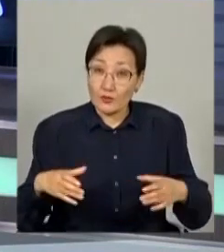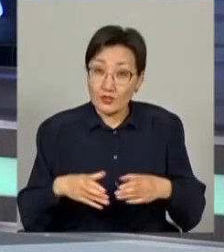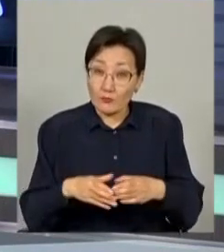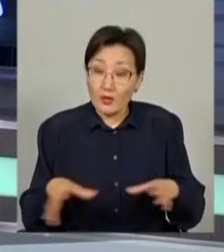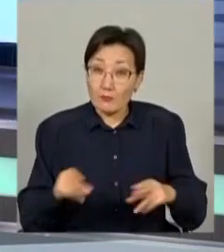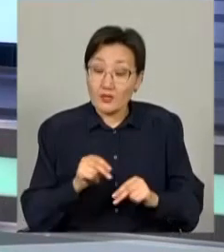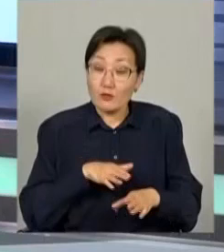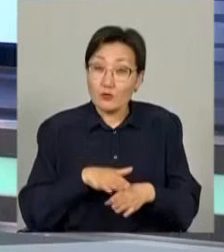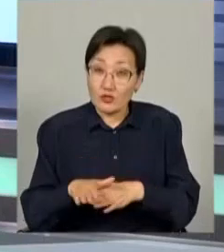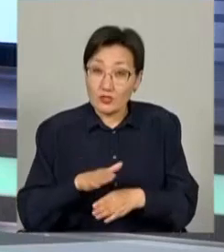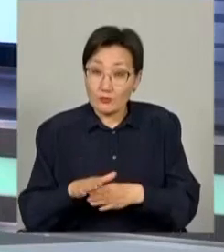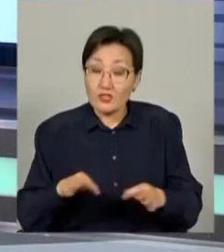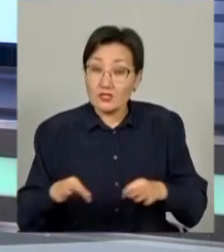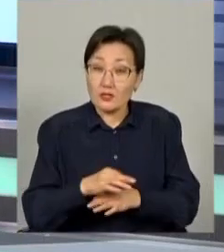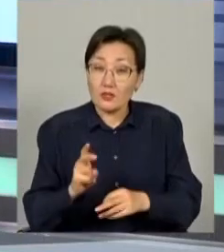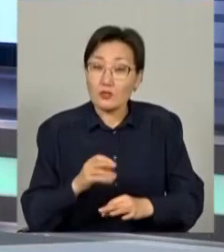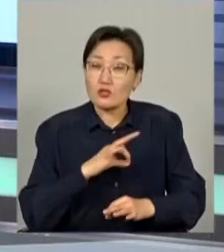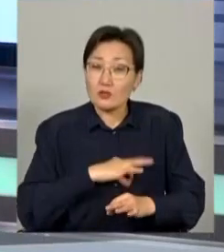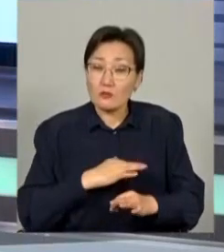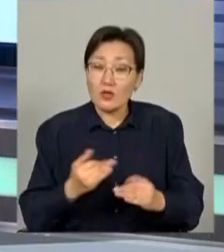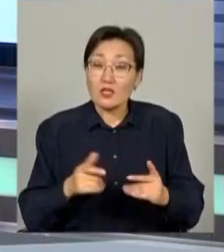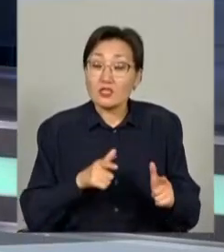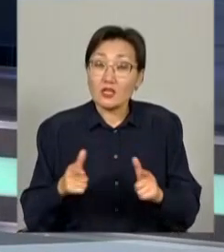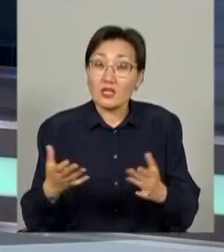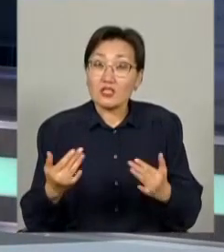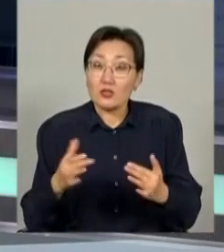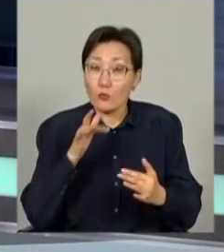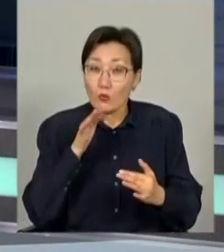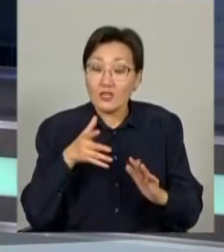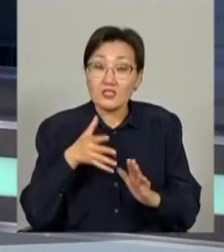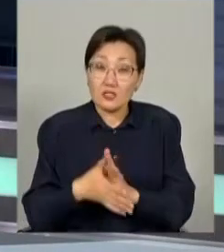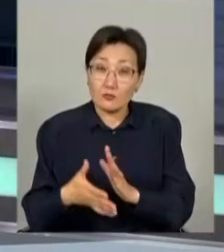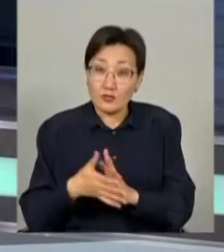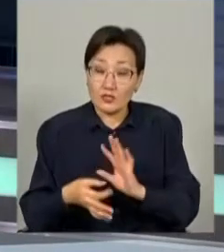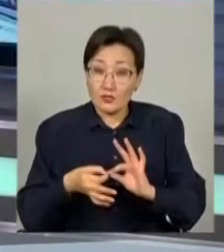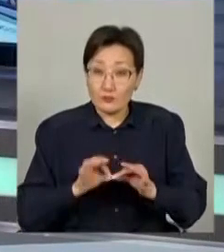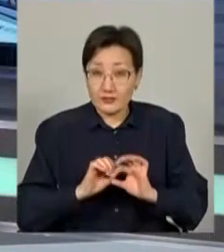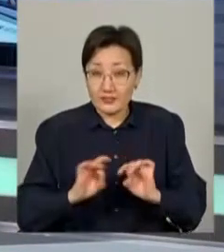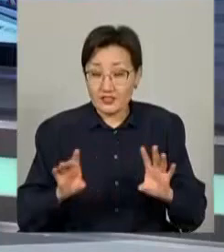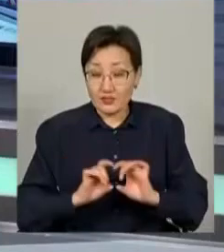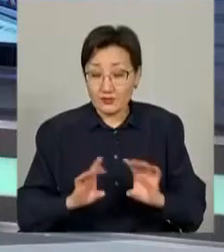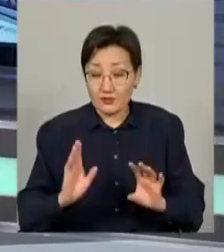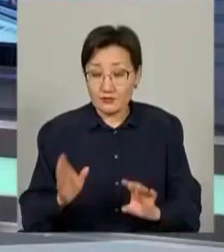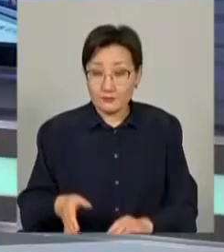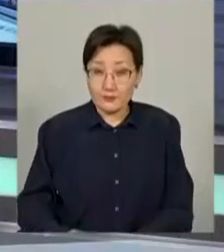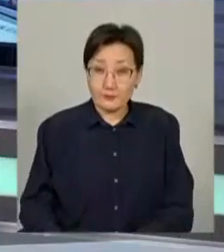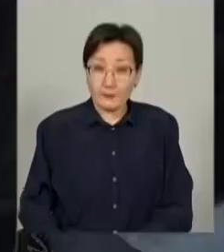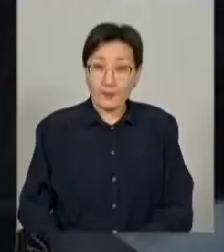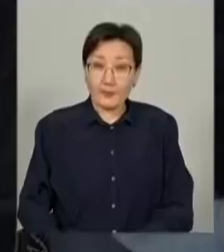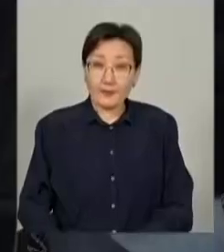жүзеге асырған. Бастама кімдерге тиімді? Он әзірлеуге қанша уақыт кетті? Тақырыпты тілші Наскен Еркін жалғастырады.